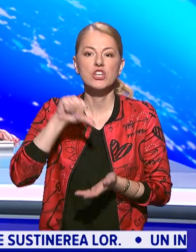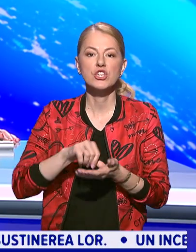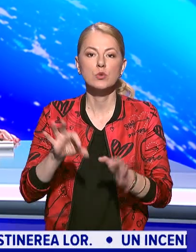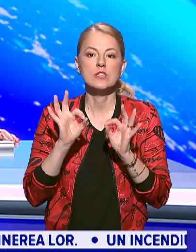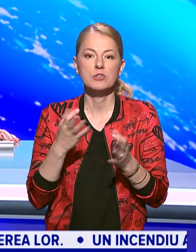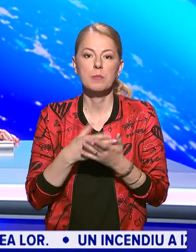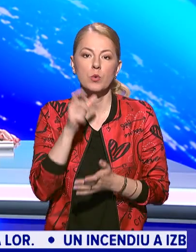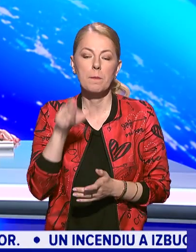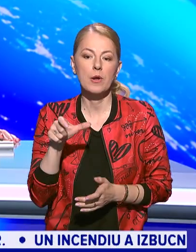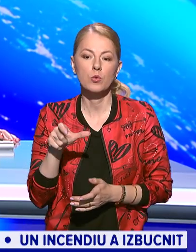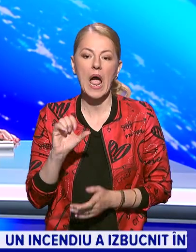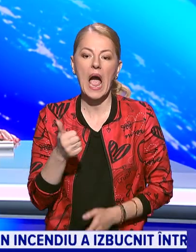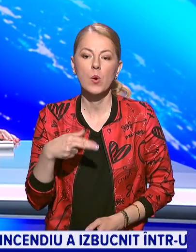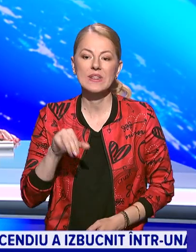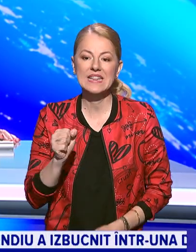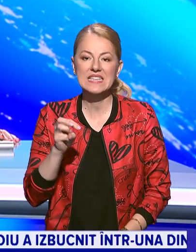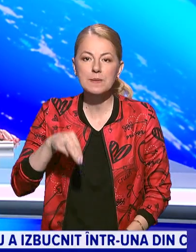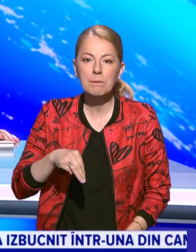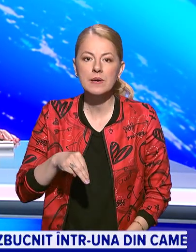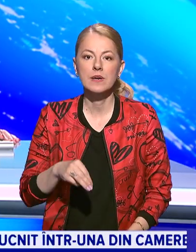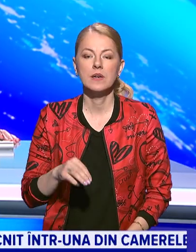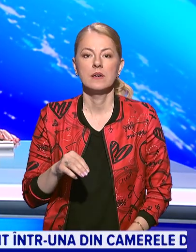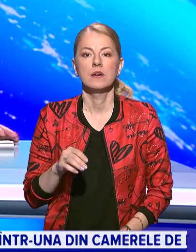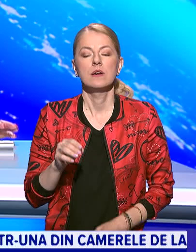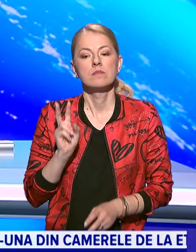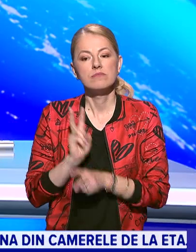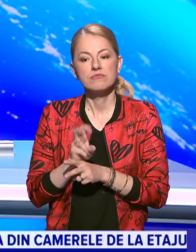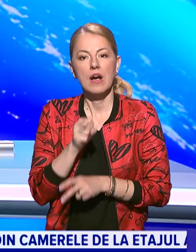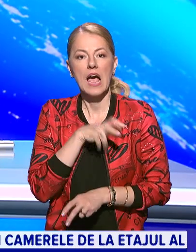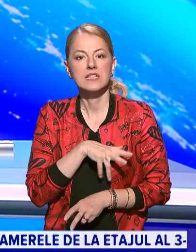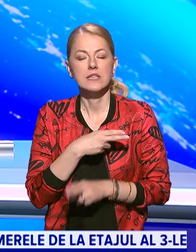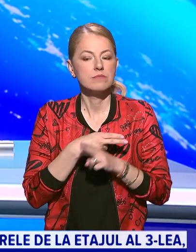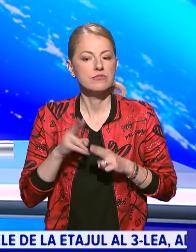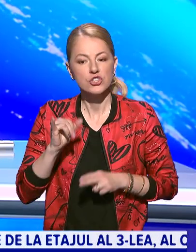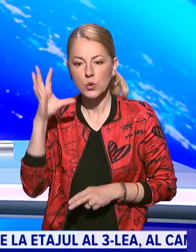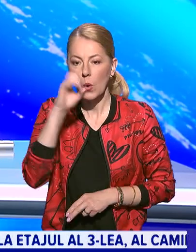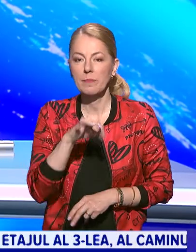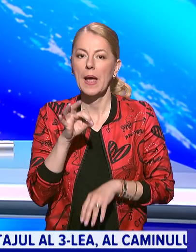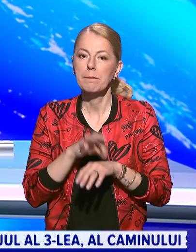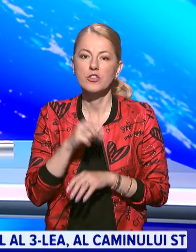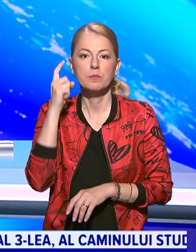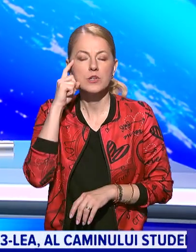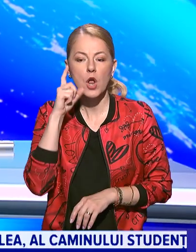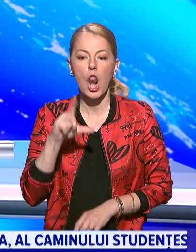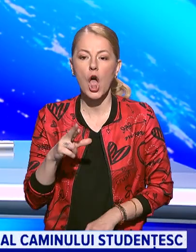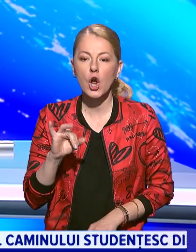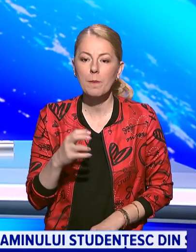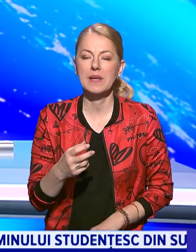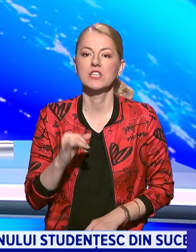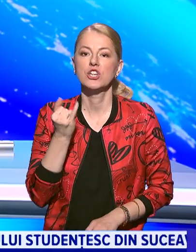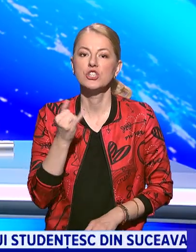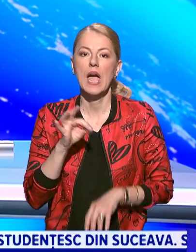România va avea un centru special pentru persoanele cu autism, cu asistență inclusiv pe timpul nopții. Medici, psihologi, logopezi și